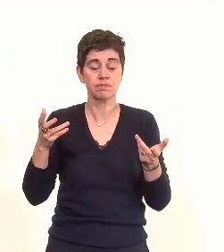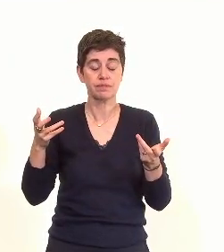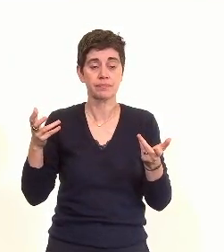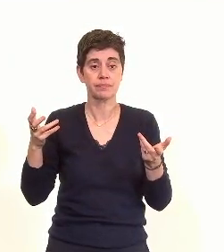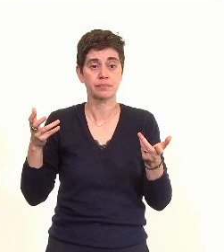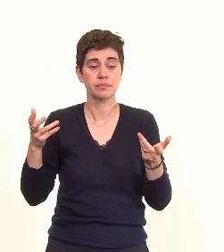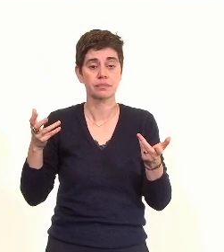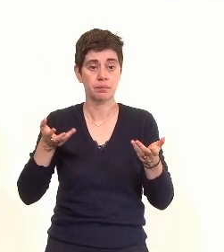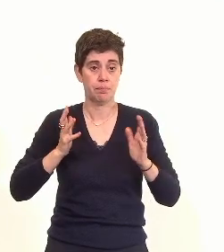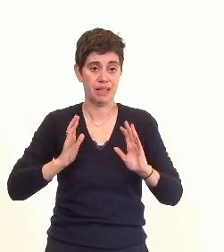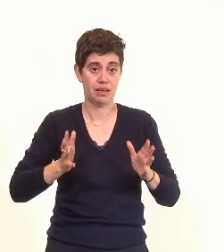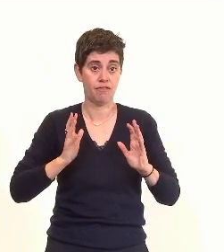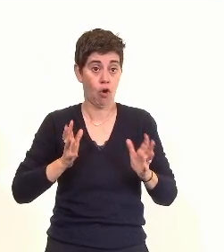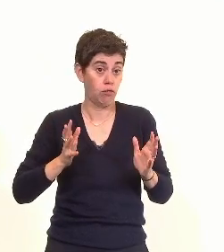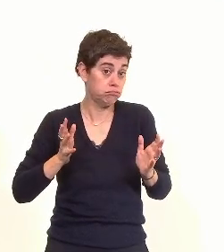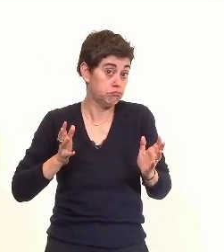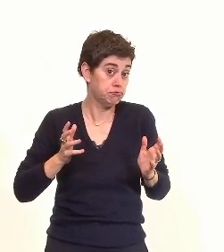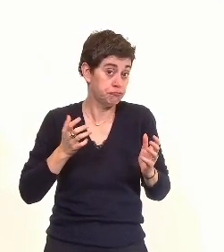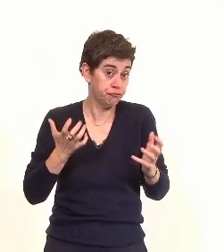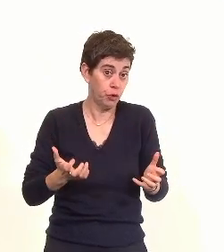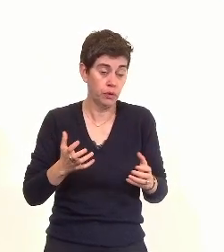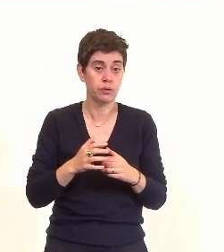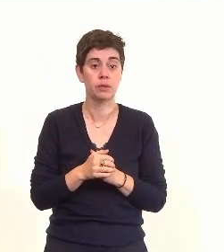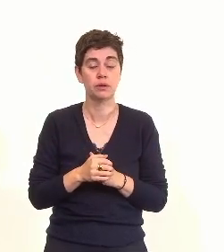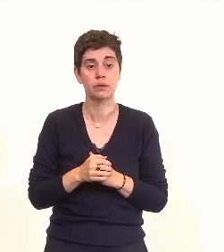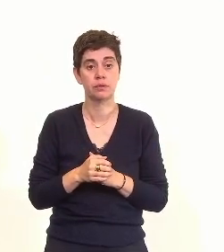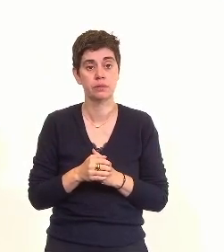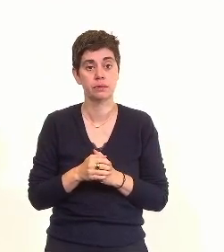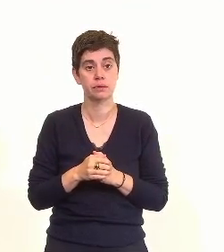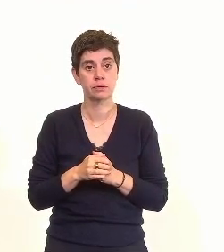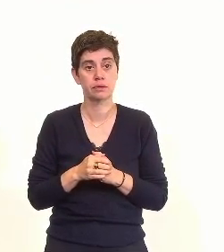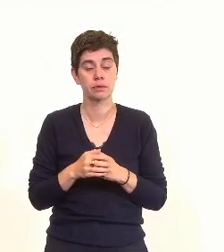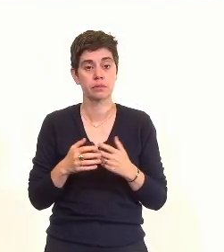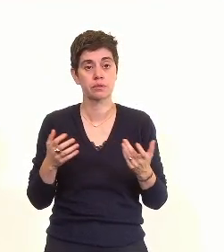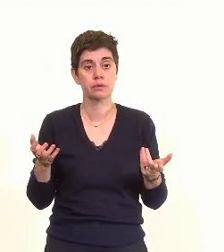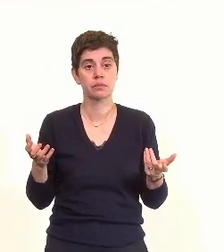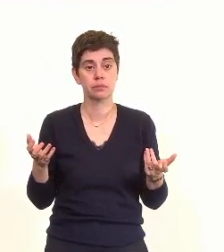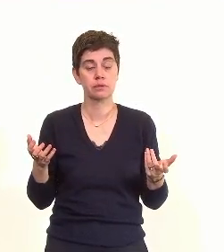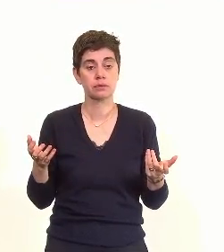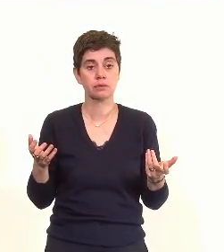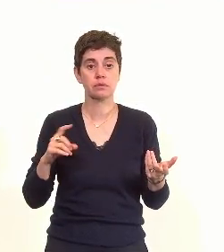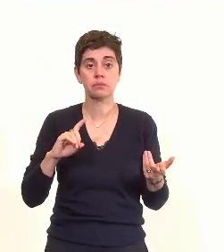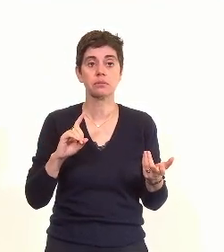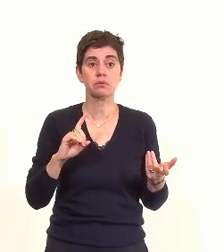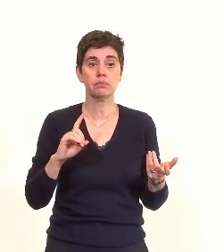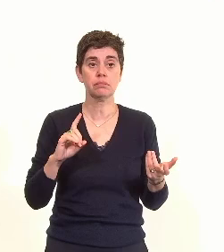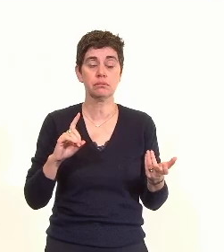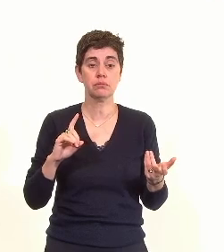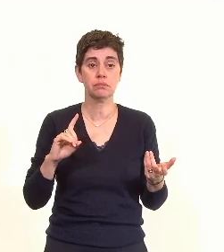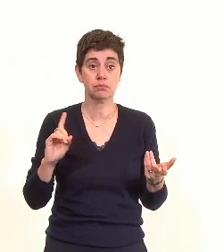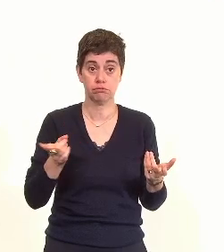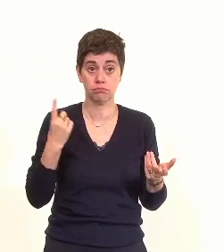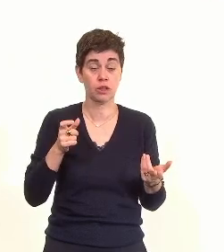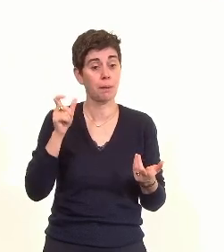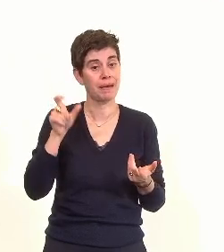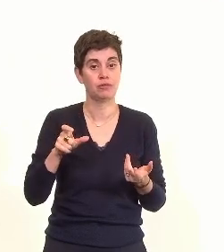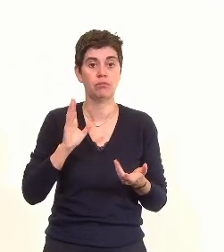les bénévoles s'ils souhaitent aussi, de façon à ce qu'il y ait comme une représentation de toutes les personnes qui interviennent dans nos